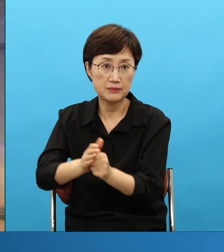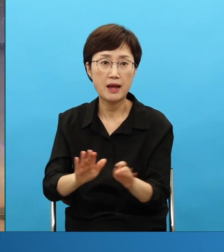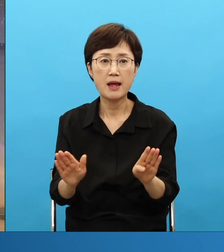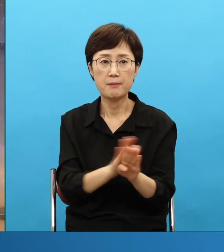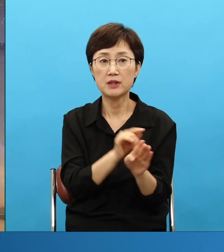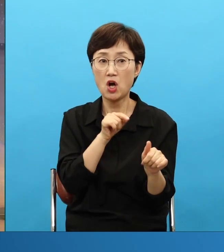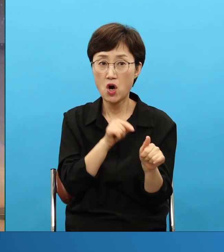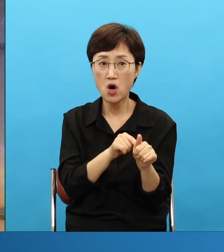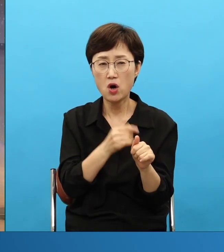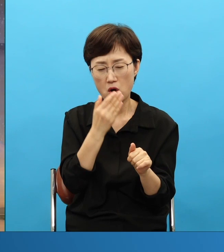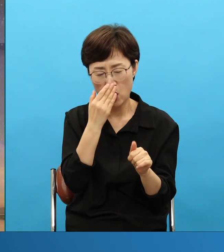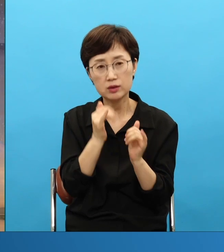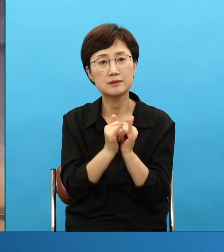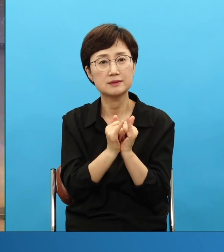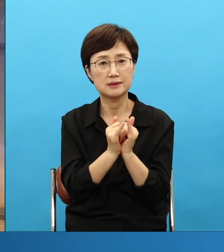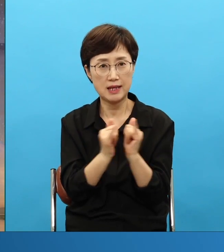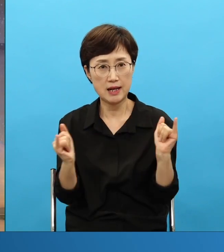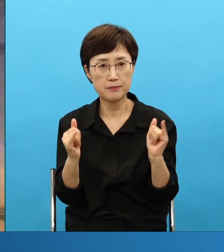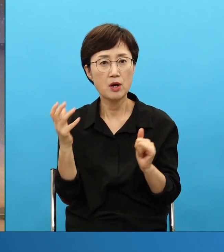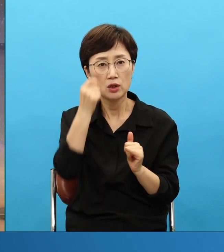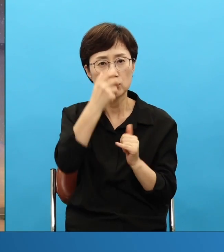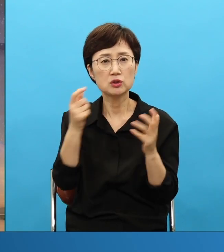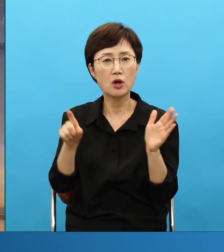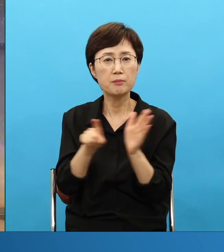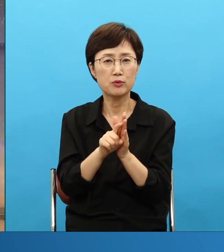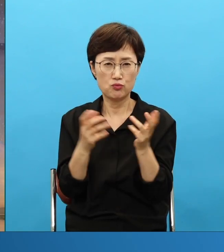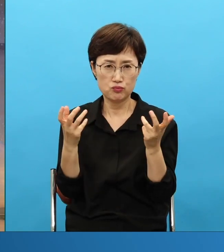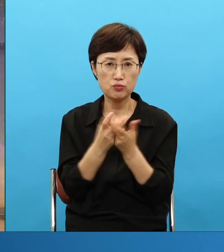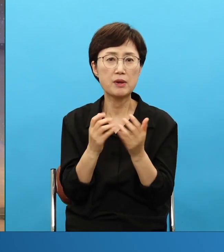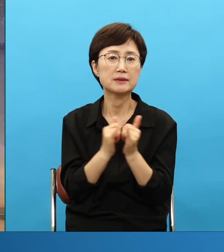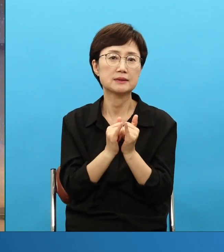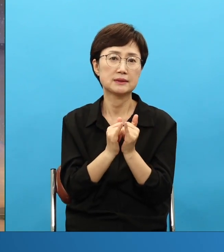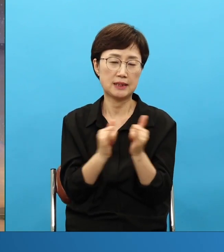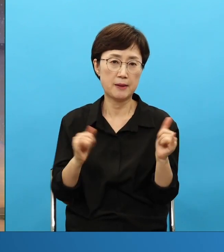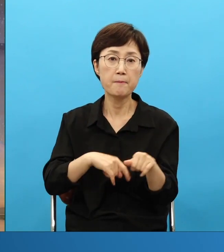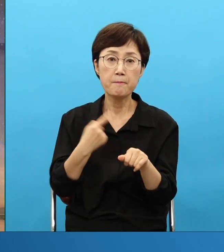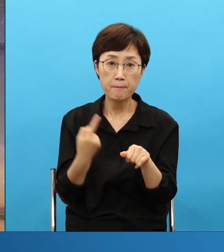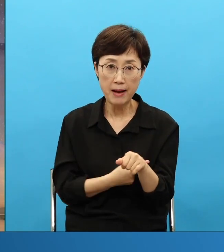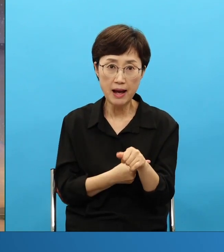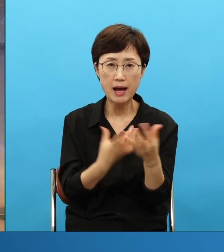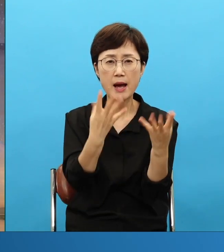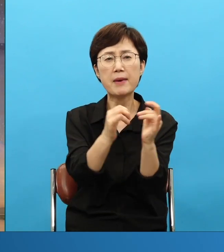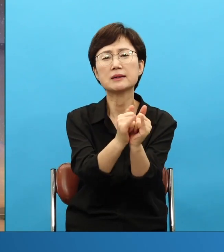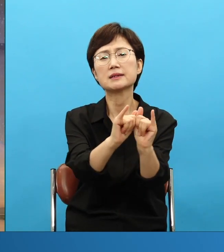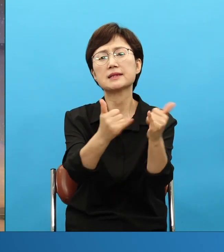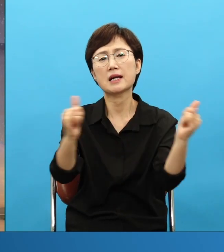권하니 바나바는 착한 사람이요 성령과 믿음이 충만한 사람이라.